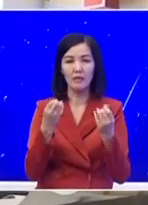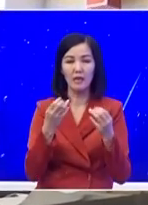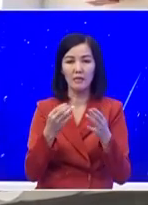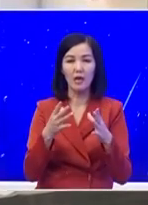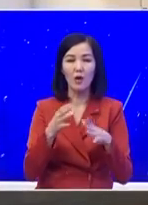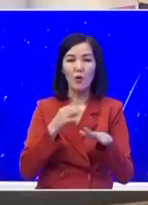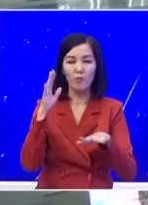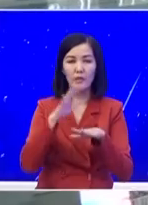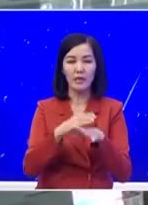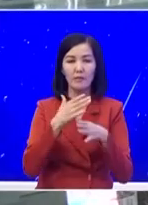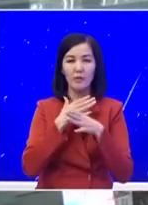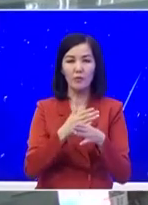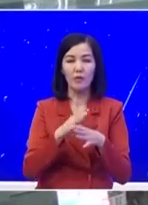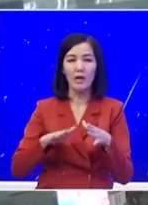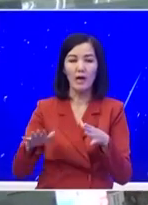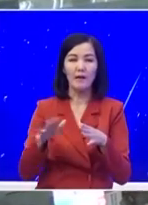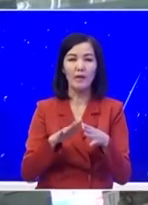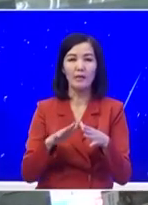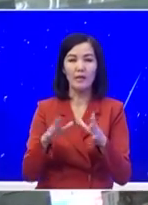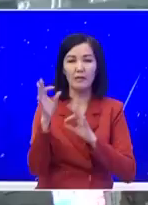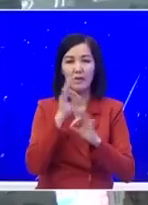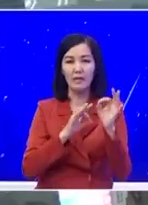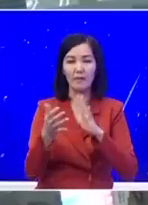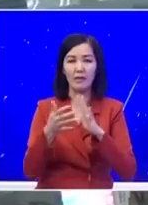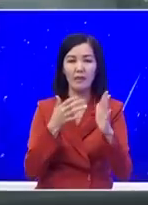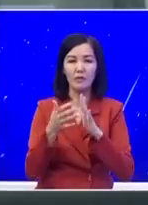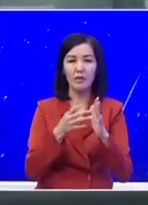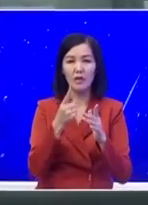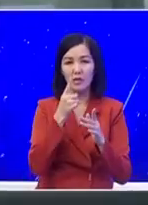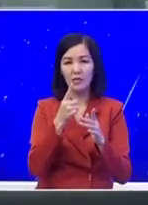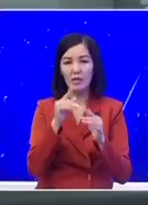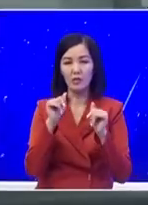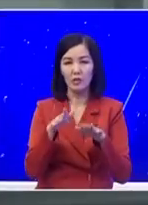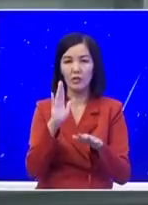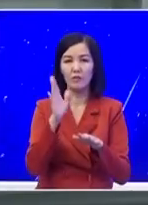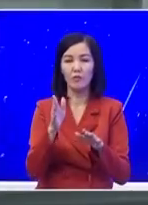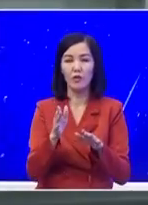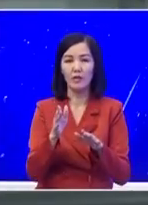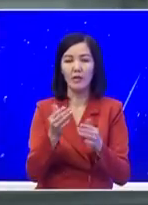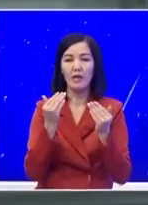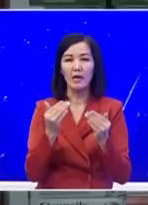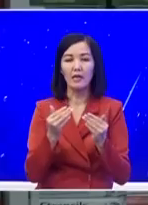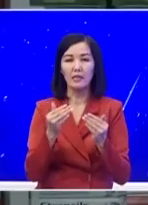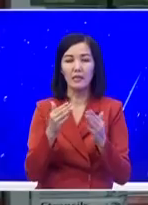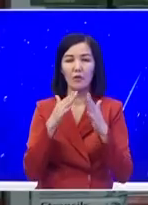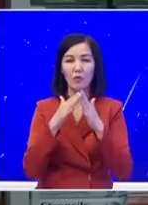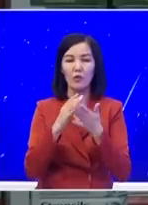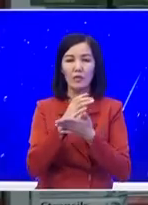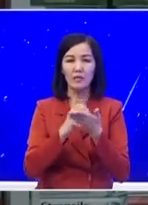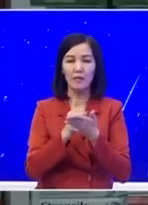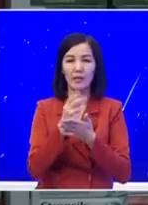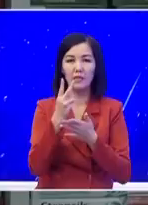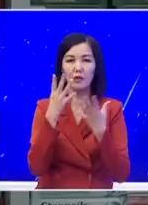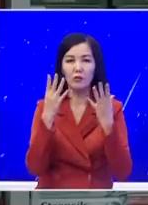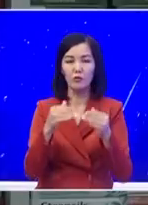Амандық Баталовтың ықпалымен аймақтағы дәрі-дәрмек тапшылығы да жақын арада өз шешімін таппақ. Қазір дәрі қоры 2-3 күнге